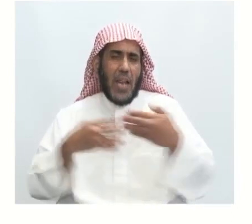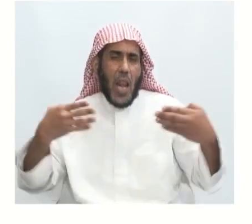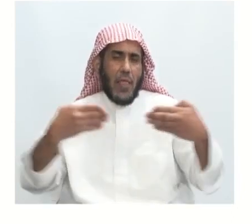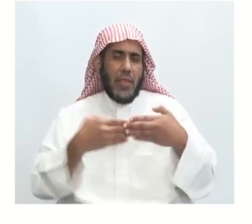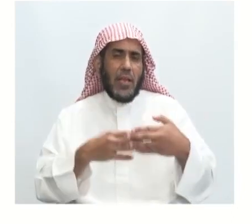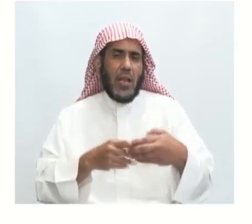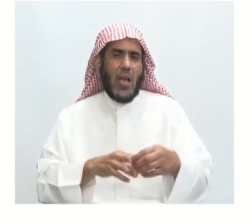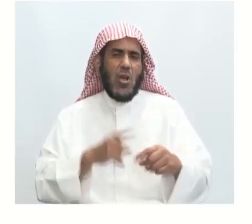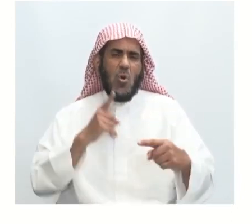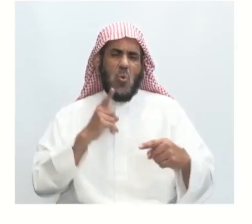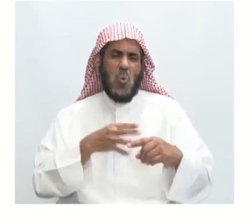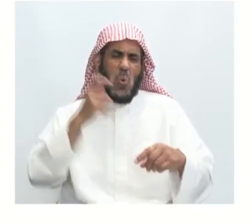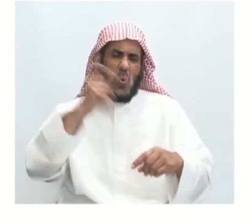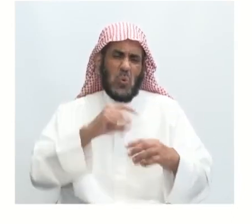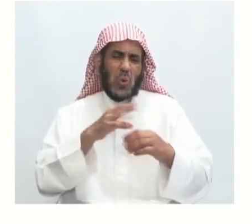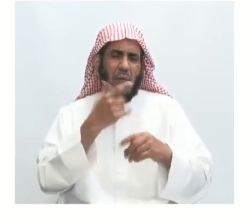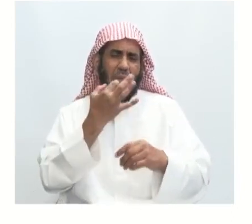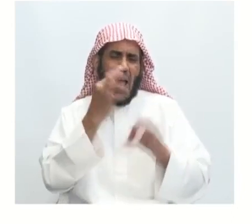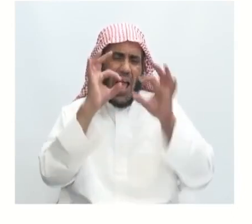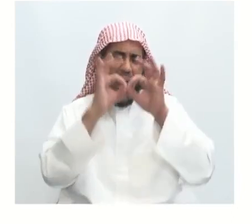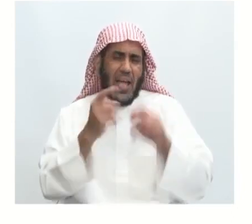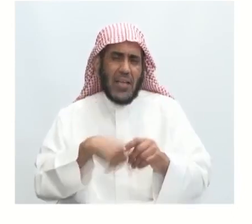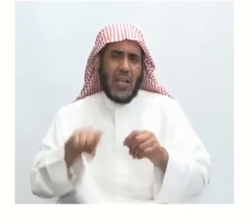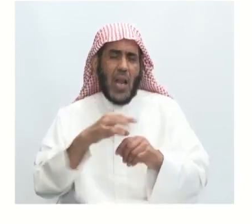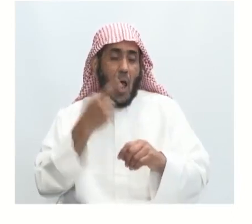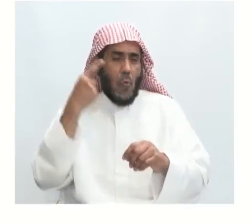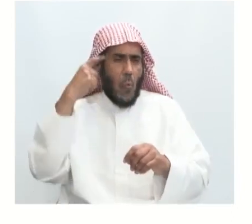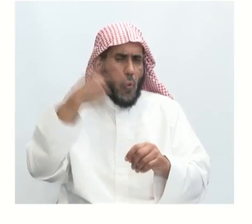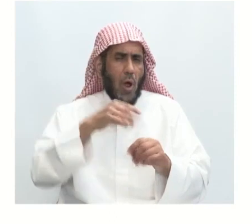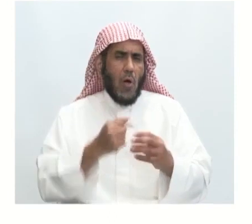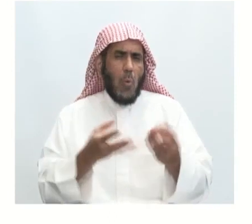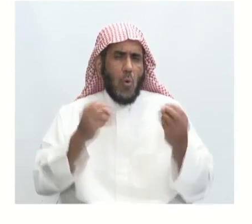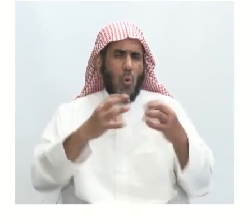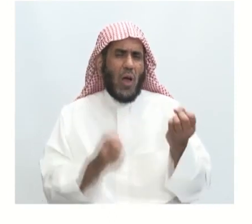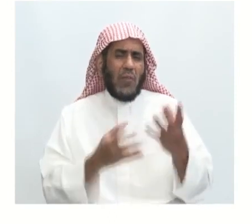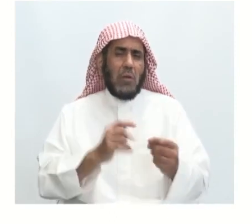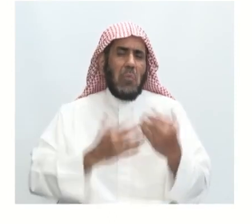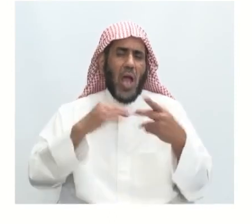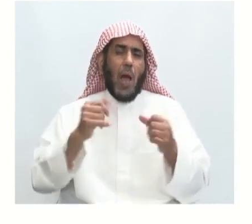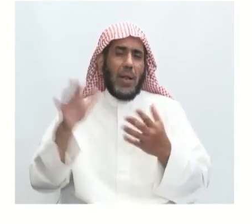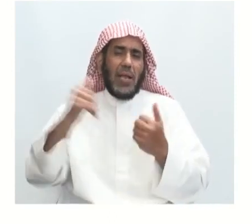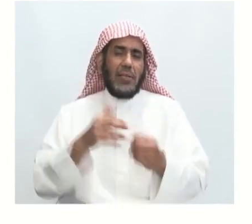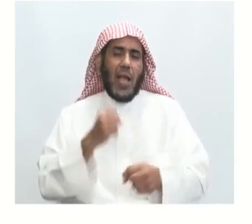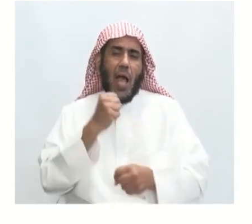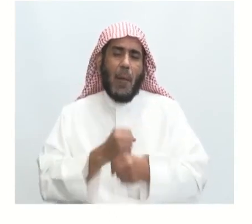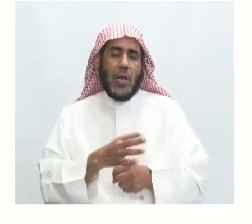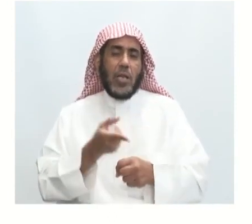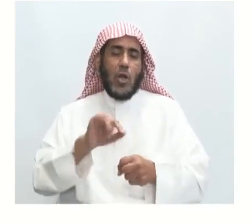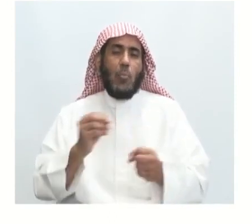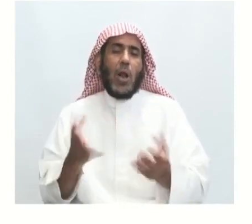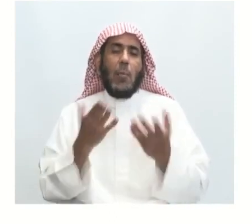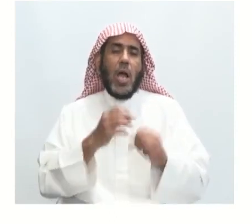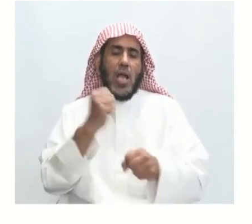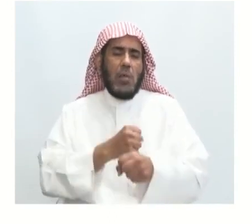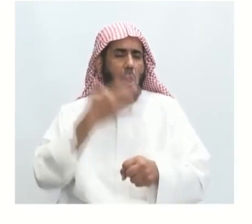يلحدون في اياتنا لا يخفون عليه لا يخفون علينا افمن يلقى في النار خير ام من ياتي امنا يوم القيامه